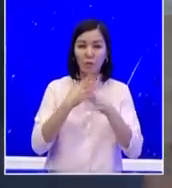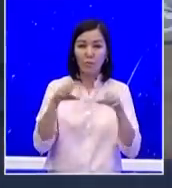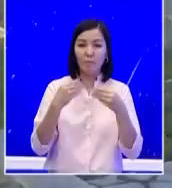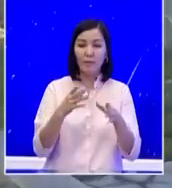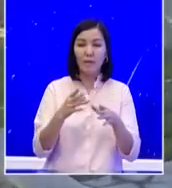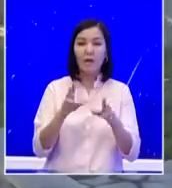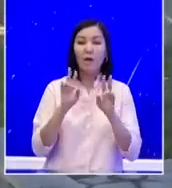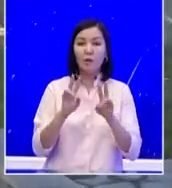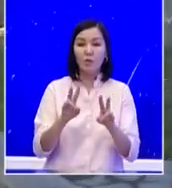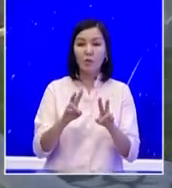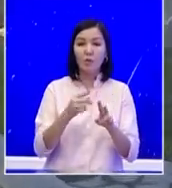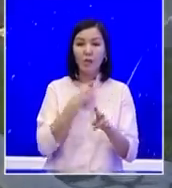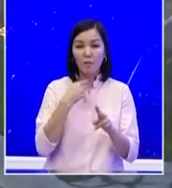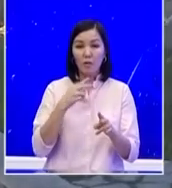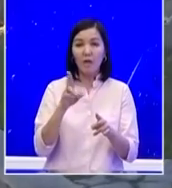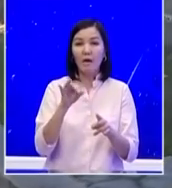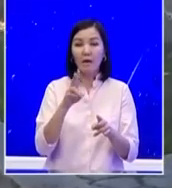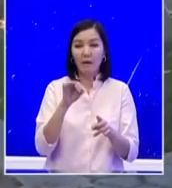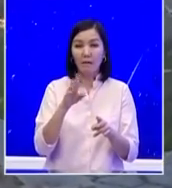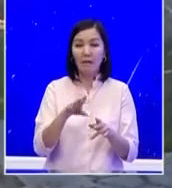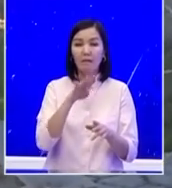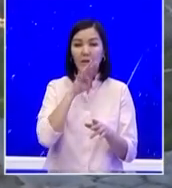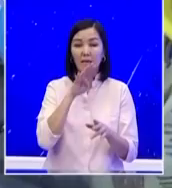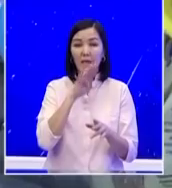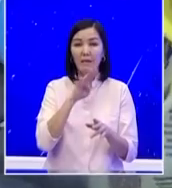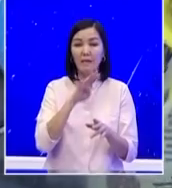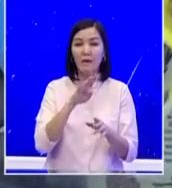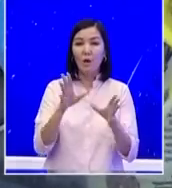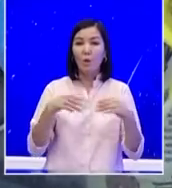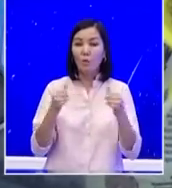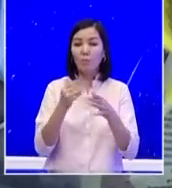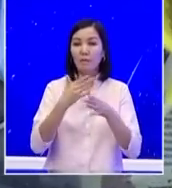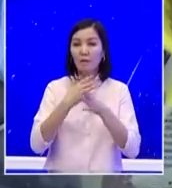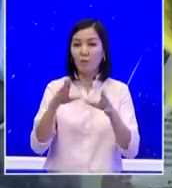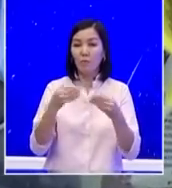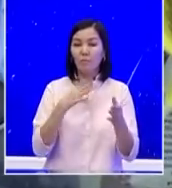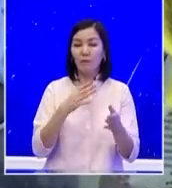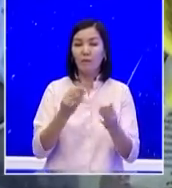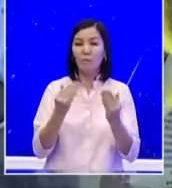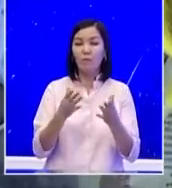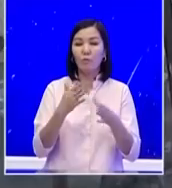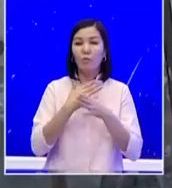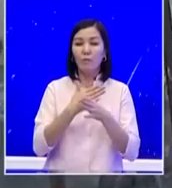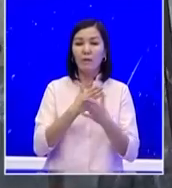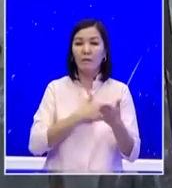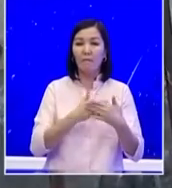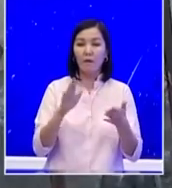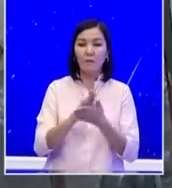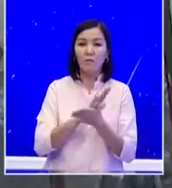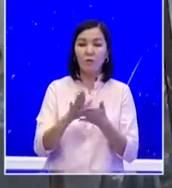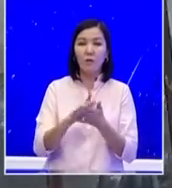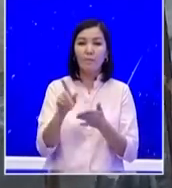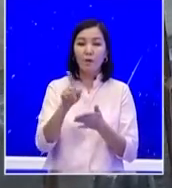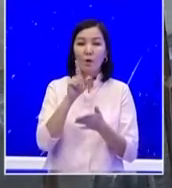Тек Талдықаланың емес, Қаратал ауданы мен Текелідегі ағайынға да көмек қолын созыпты. Бұл көмекті волонтерлар облыстық